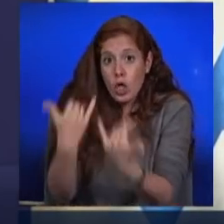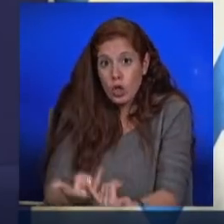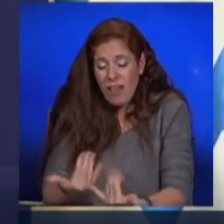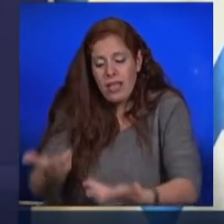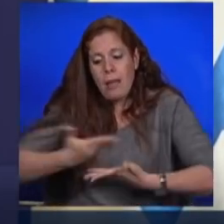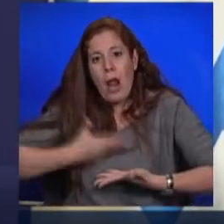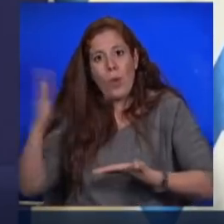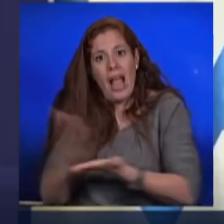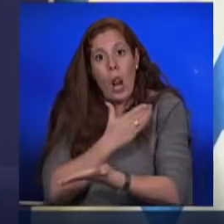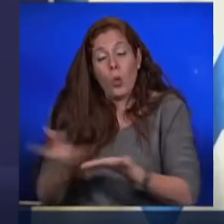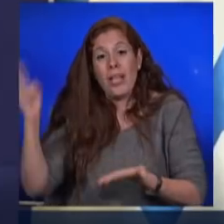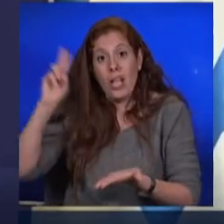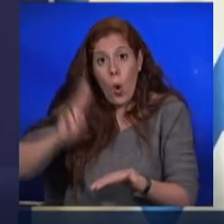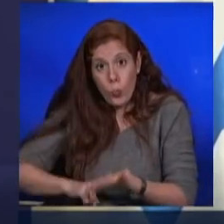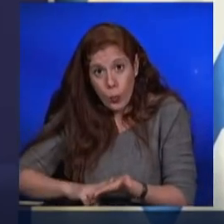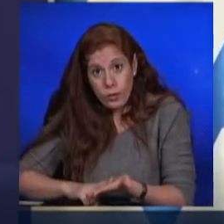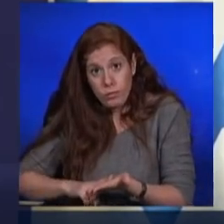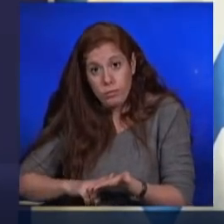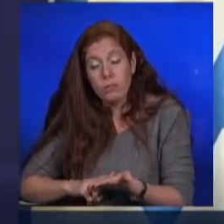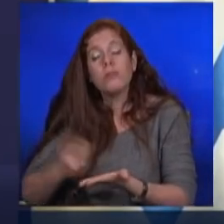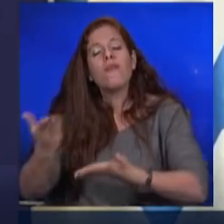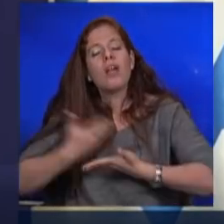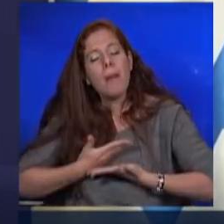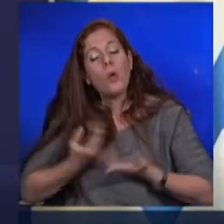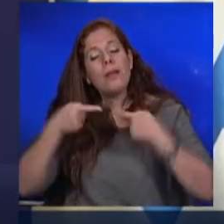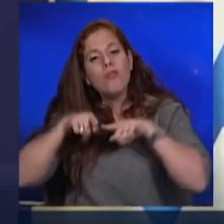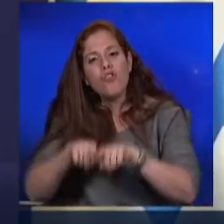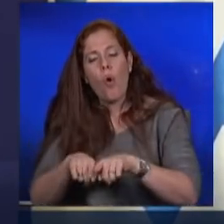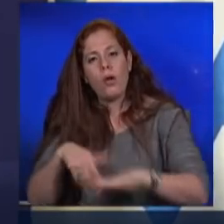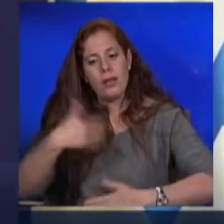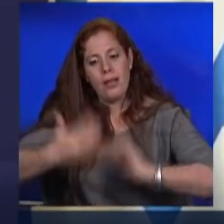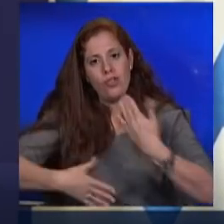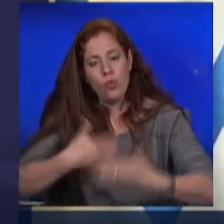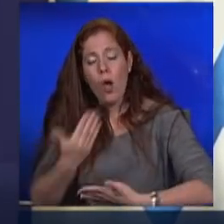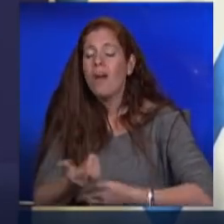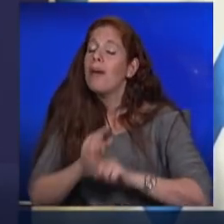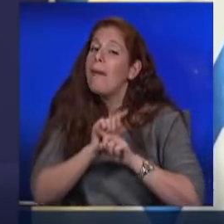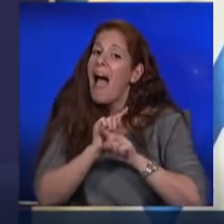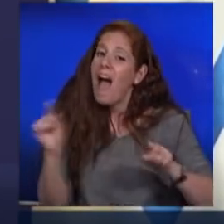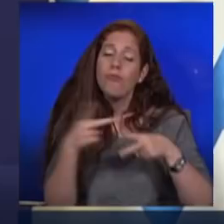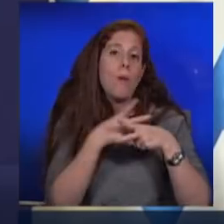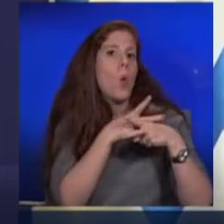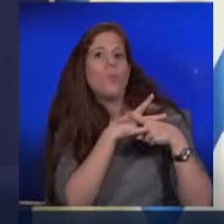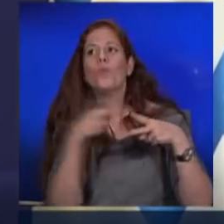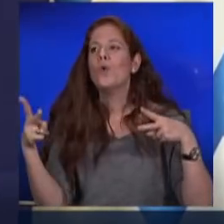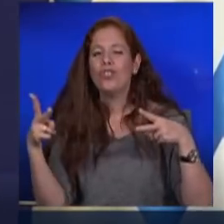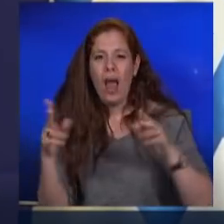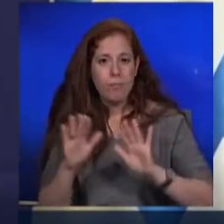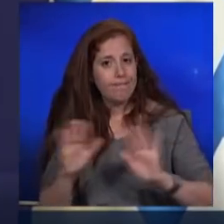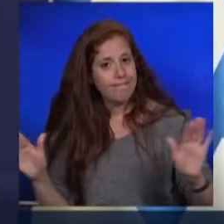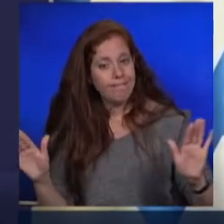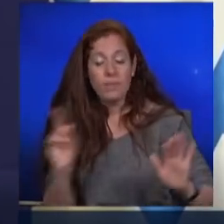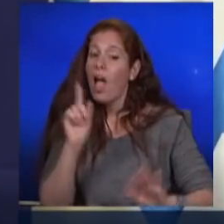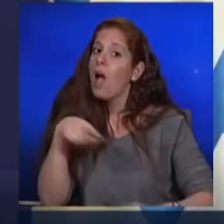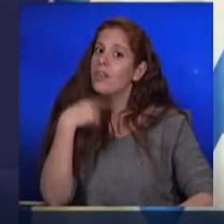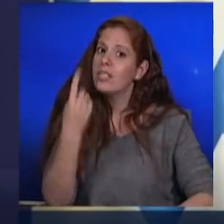הנכונות וקיבלנו אותן תוך כדי תנועה, והן אף פעם לא מושלמות, אבל זה לא אומר גם